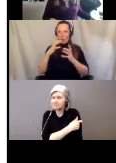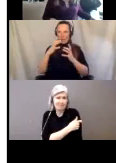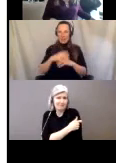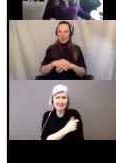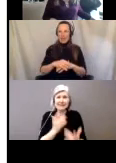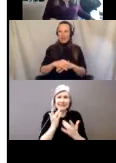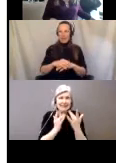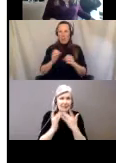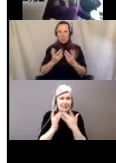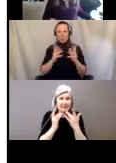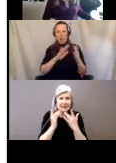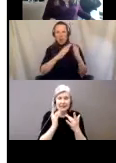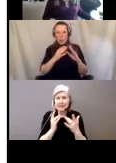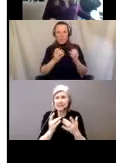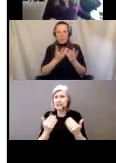gens.